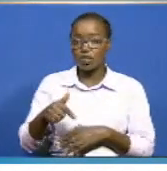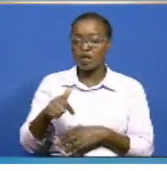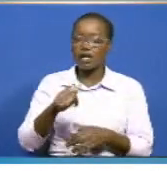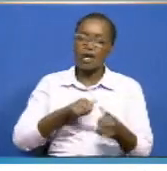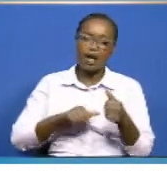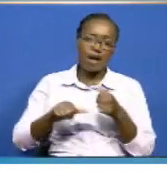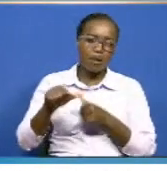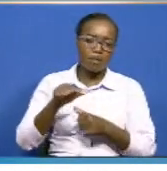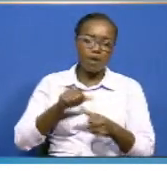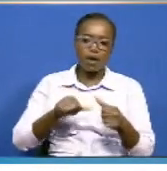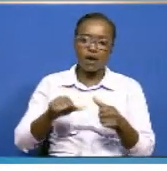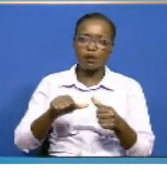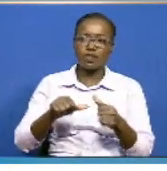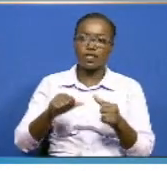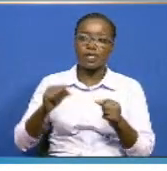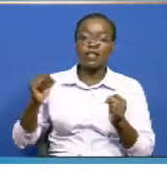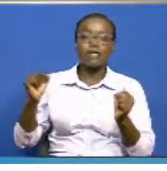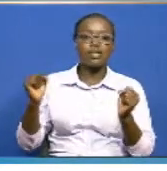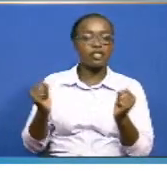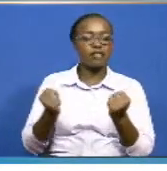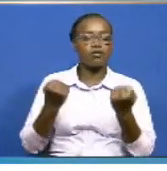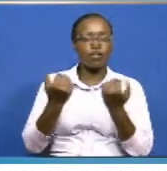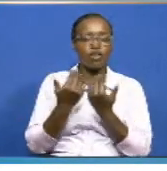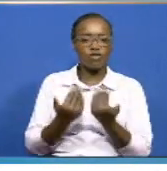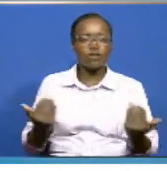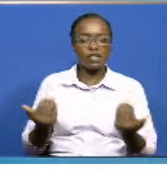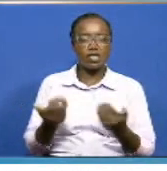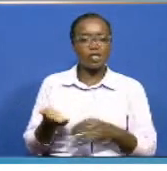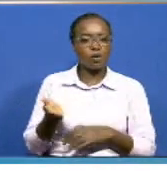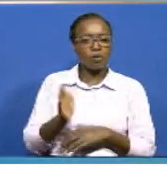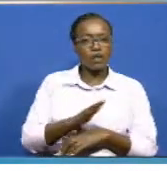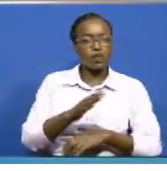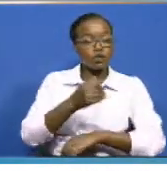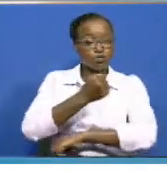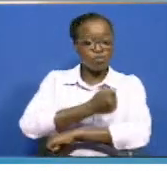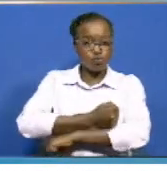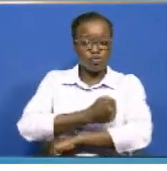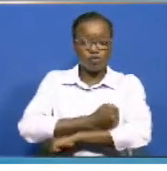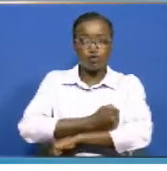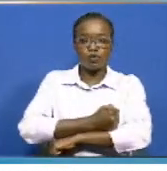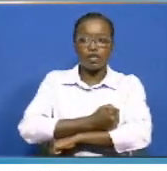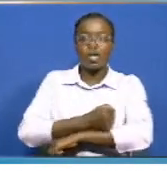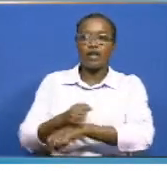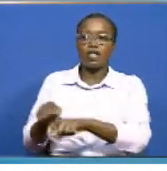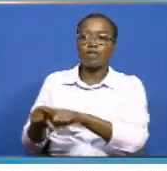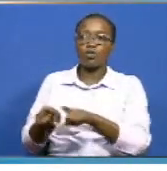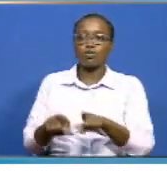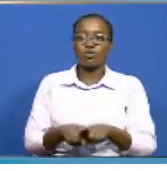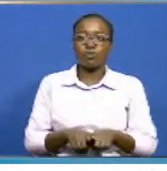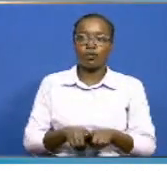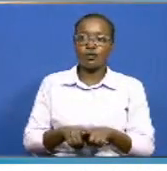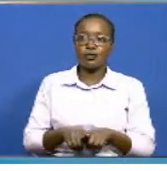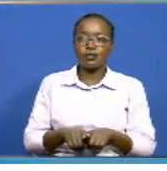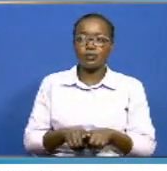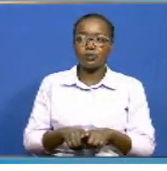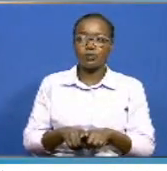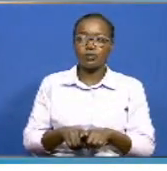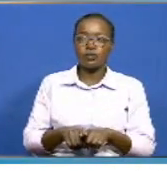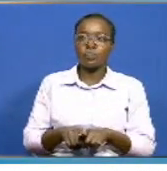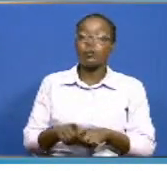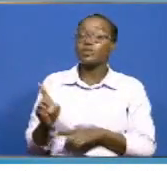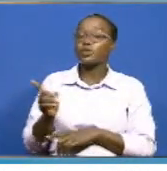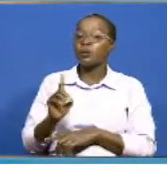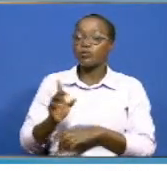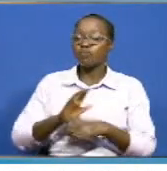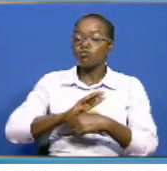na usalama wa wanafunzi wakati ambapo wamerejea humu shuleni. Na vile vile kumbuke ya kwamba mtazamaji, wakati ambapo janga